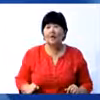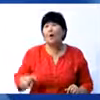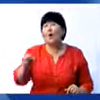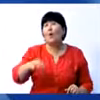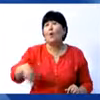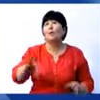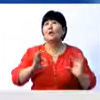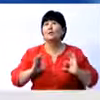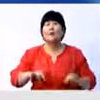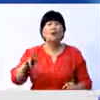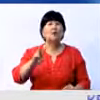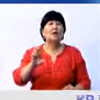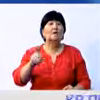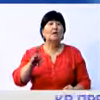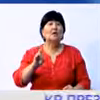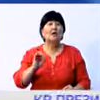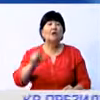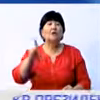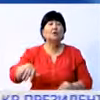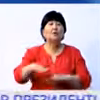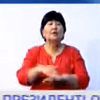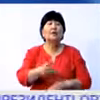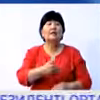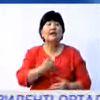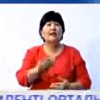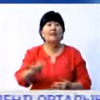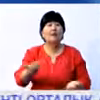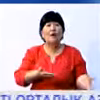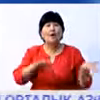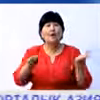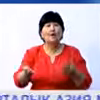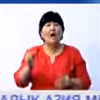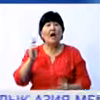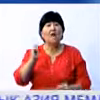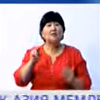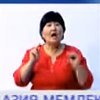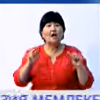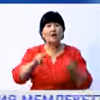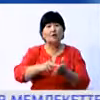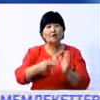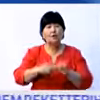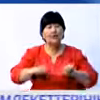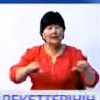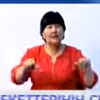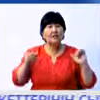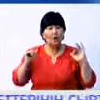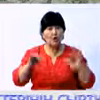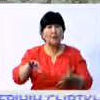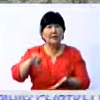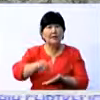Облыс прокуроры Нұрлан Бижанов тұрғындардың талап тілегін тыңдады. Қоғамды қабылдау Ақмешет адалдық алаңы жобалық кеңесінде ұйымдастырылды.